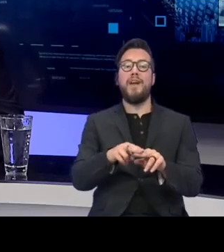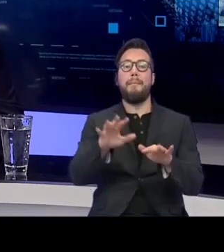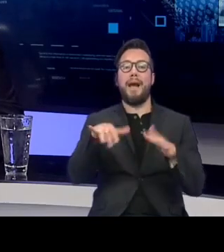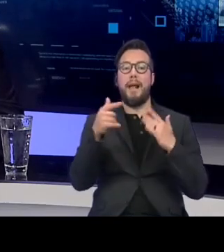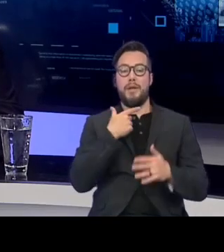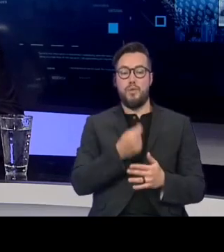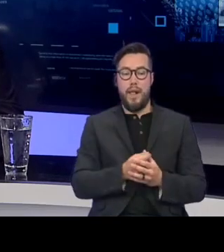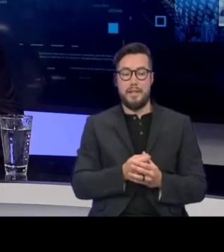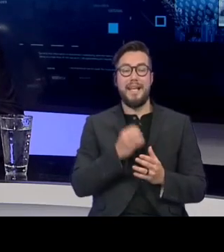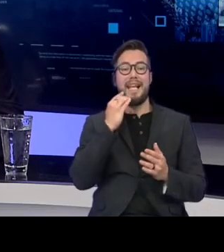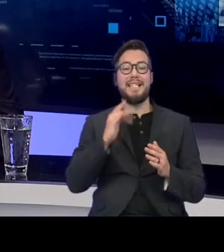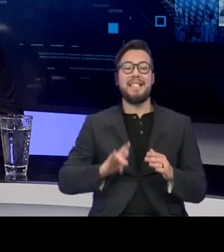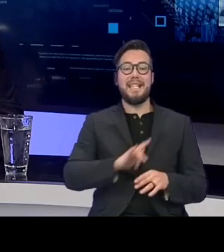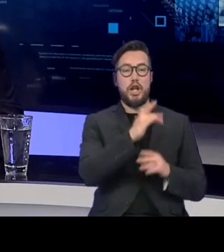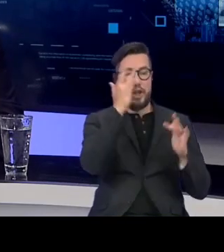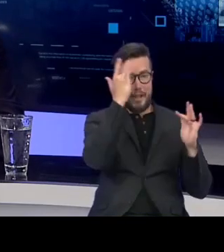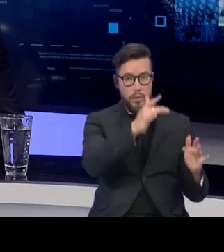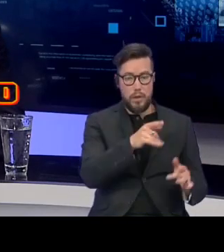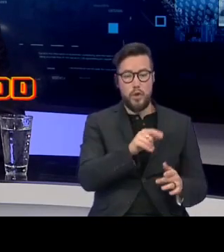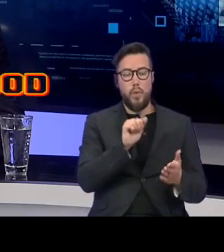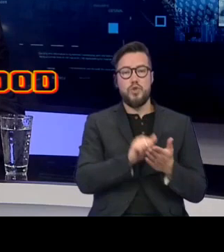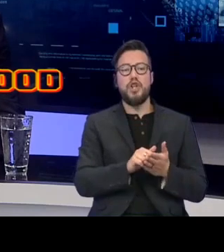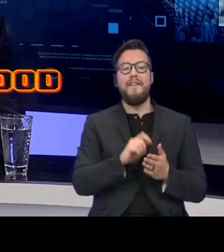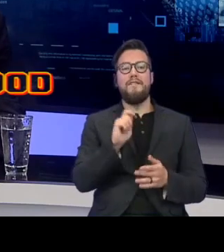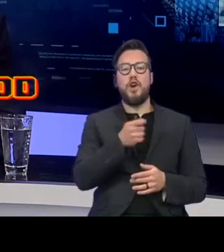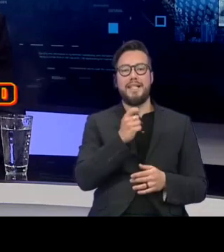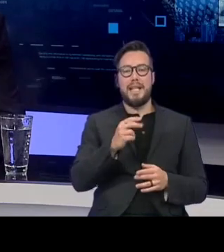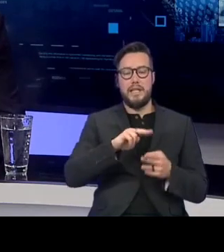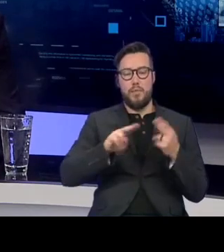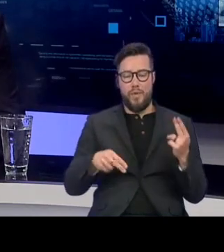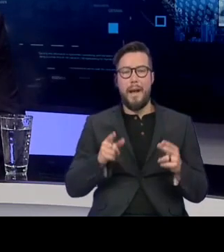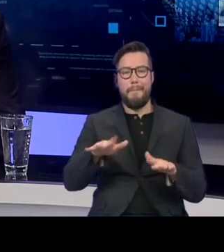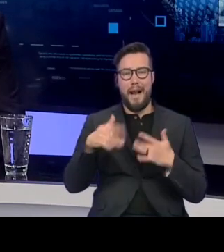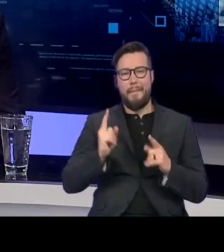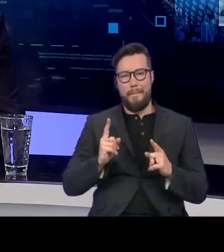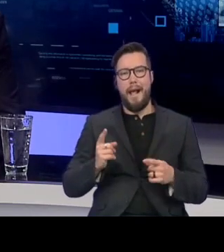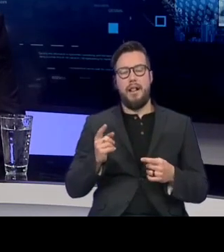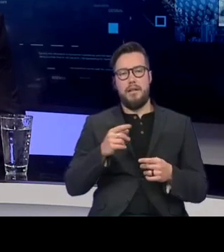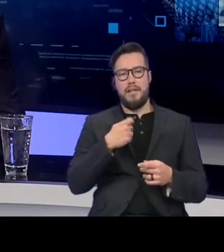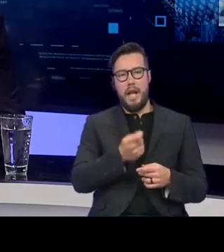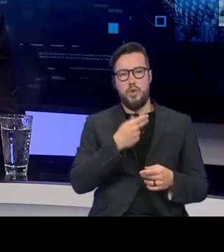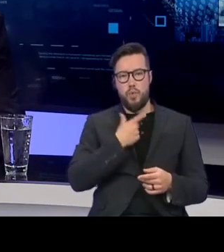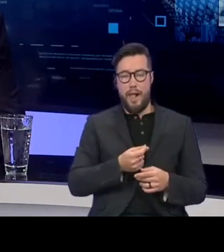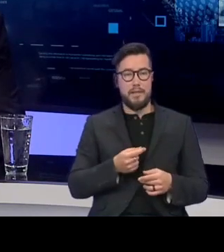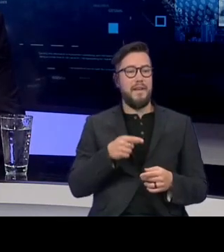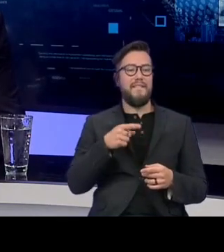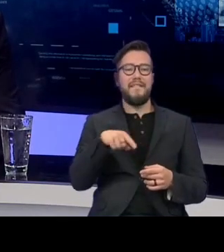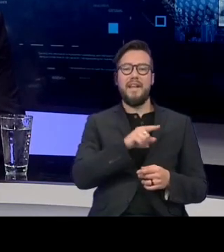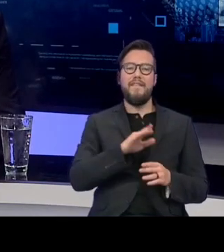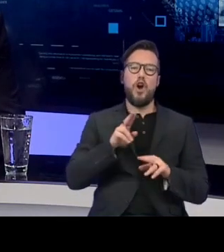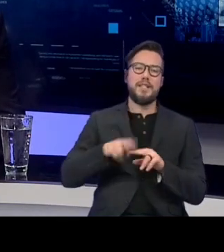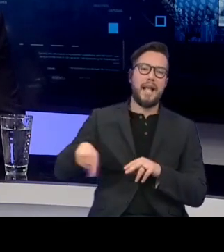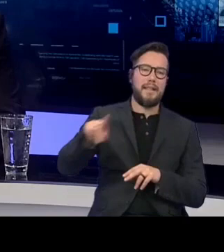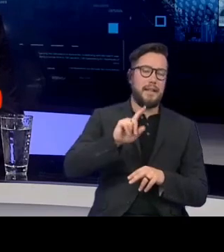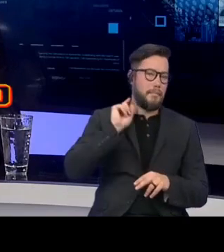niekomu stíhačky darujete, tak je to určite zmluva vojenskej povahy a mal na to dávať súhlas parlamentu. Čiže vy ste obišli úplne všetko, pán Naď, a to mňa